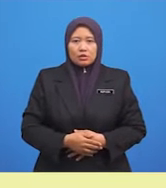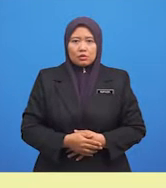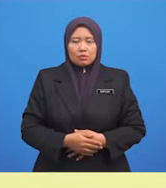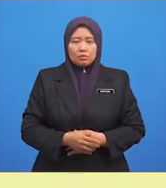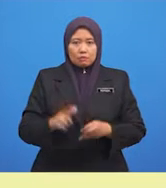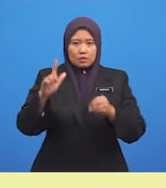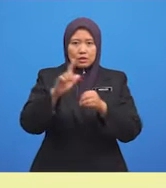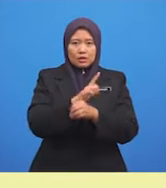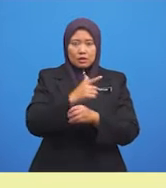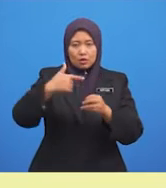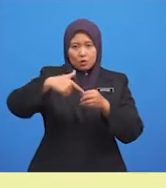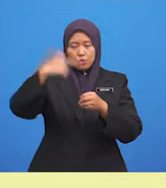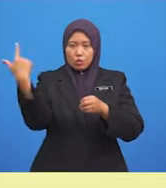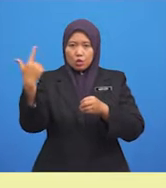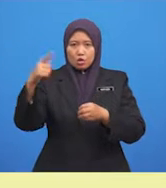luar bulatan.